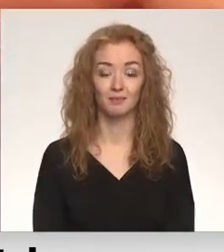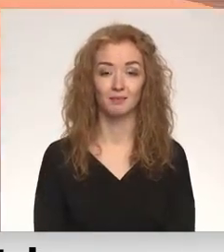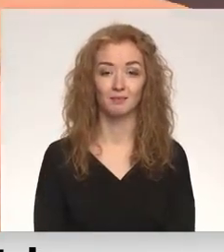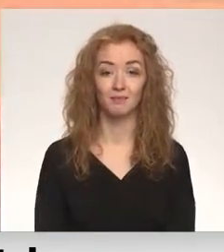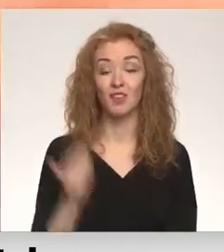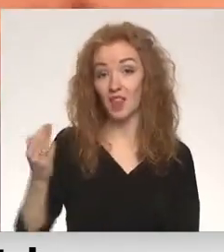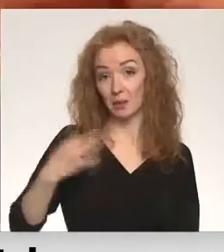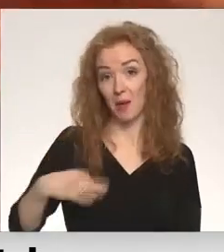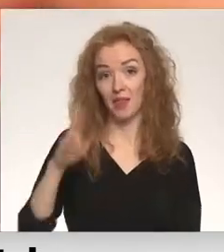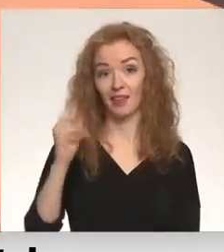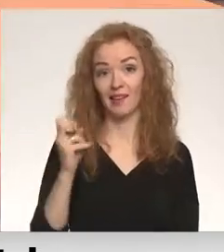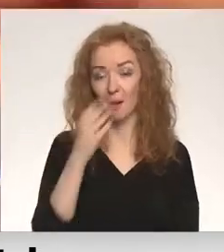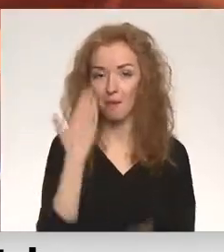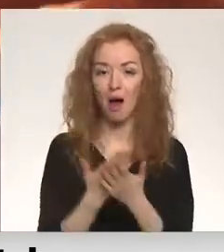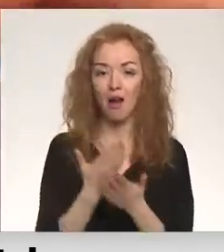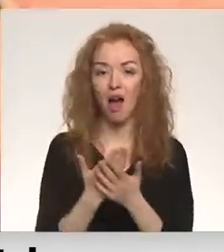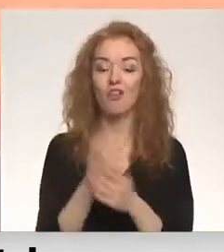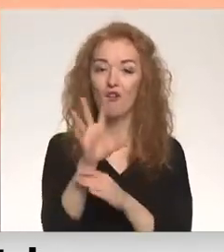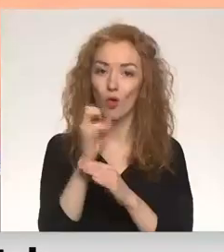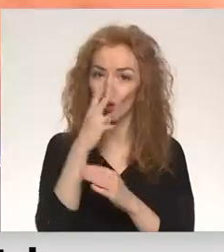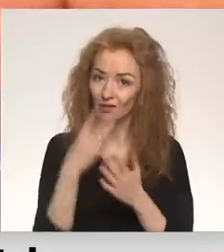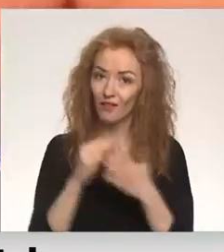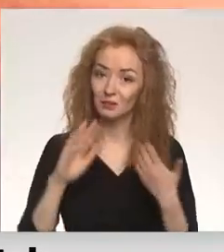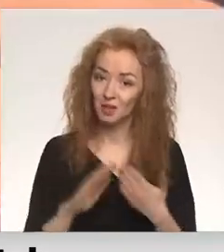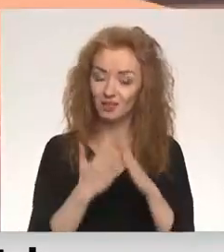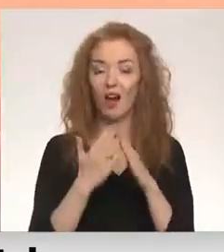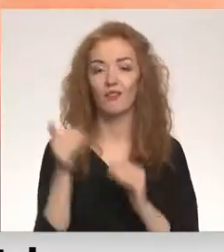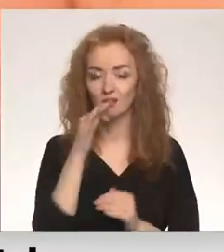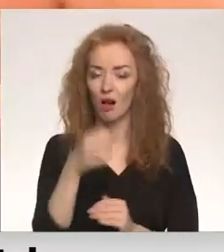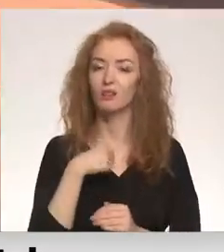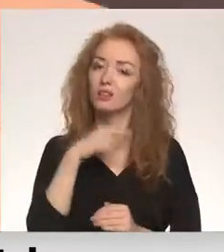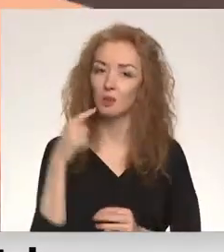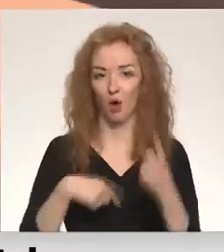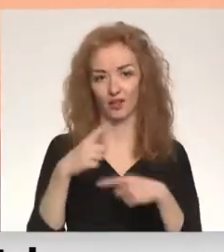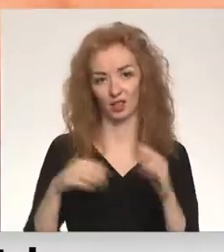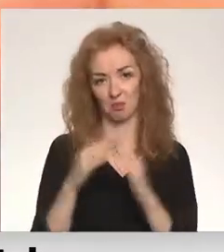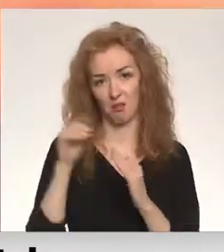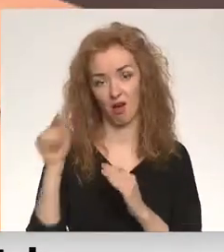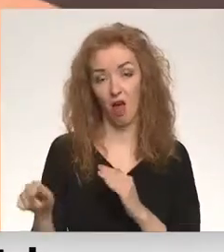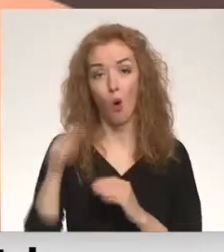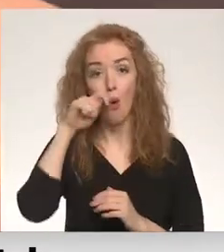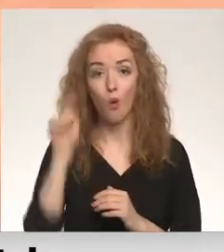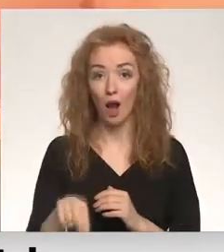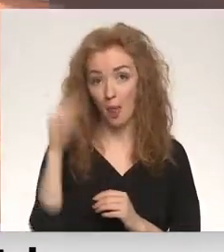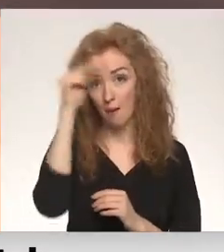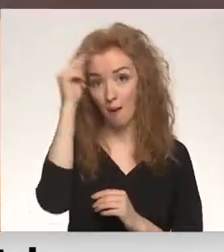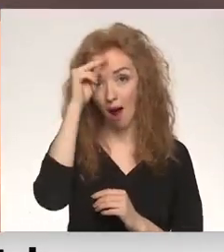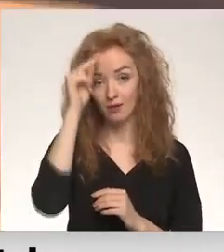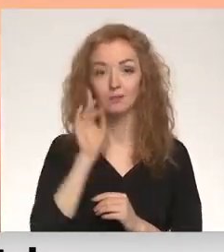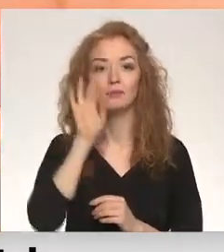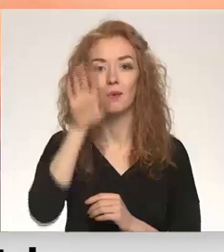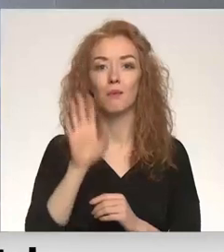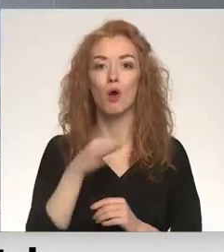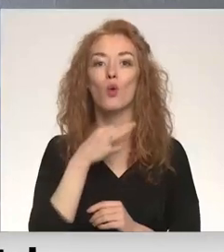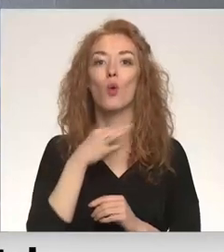Viņas meita Ņika rāda bildes no savas pilsētas. Stāsta, ka vēlēsies atgriezties mājās. Ukrainā viņa mācās par koru